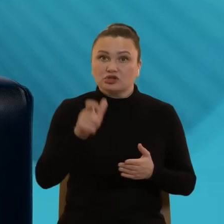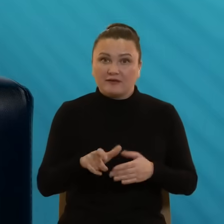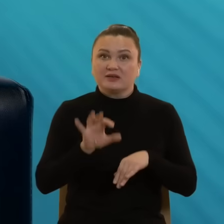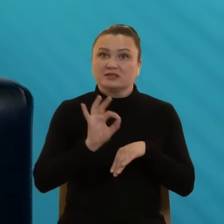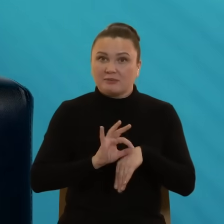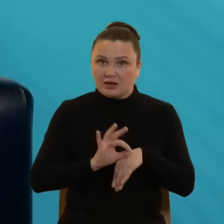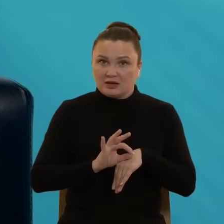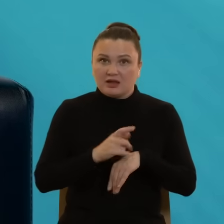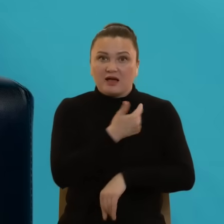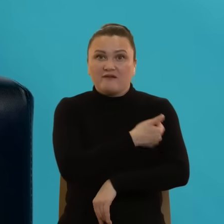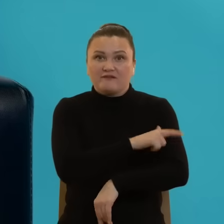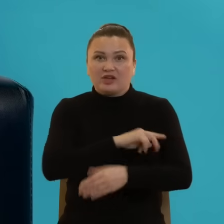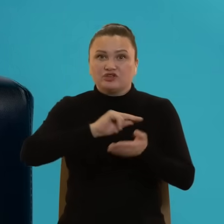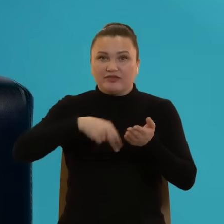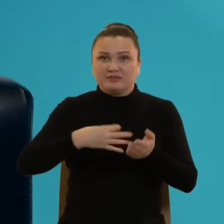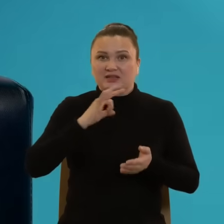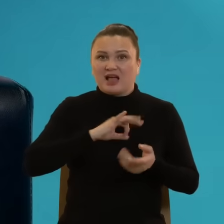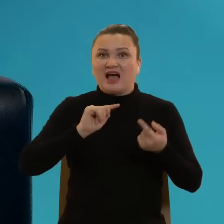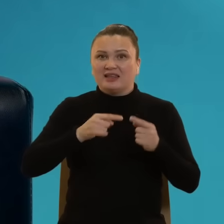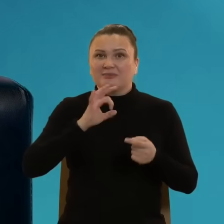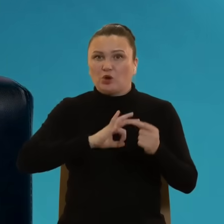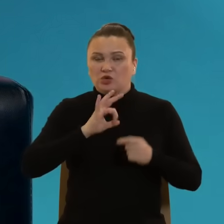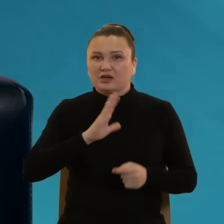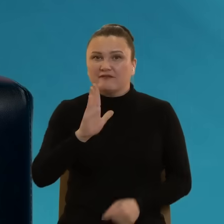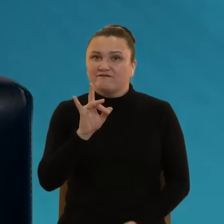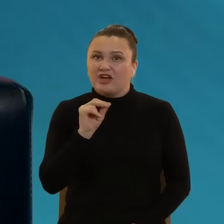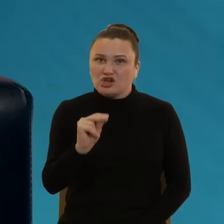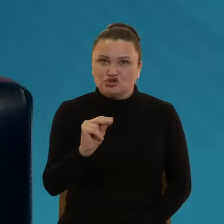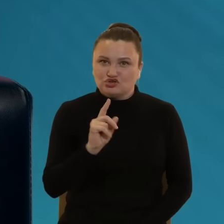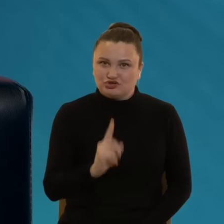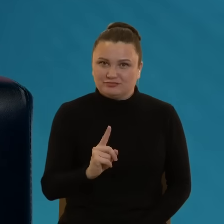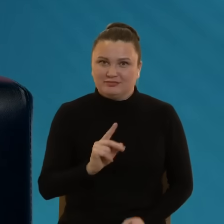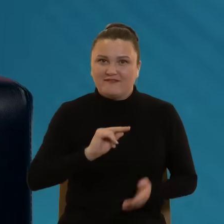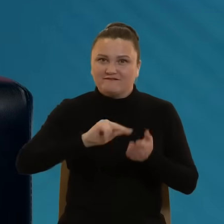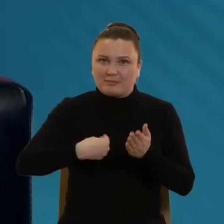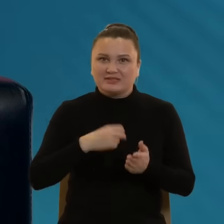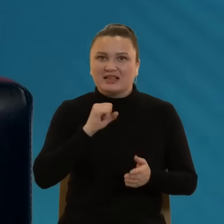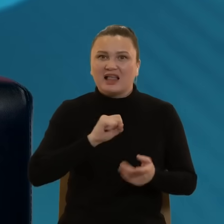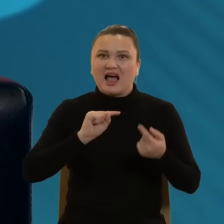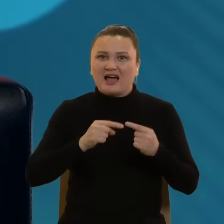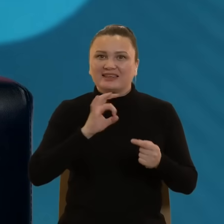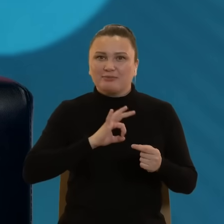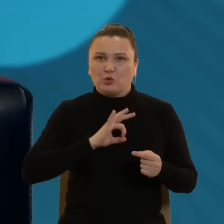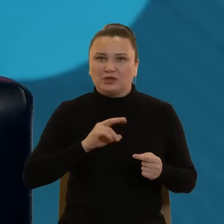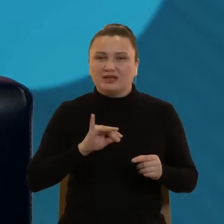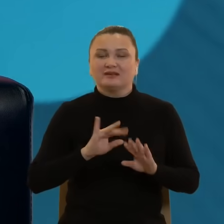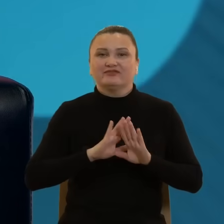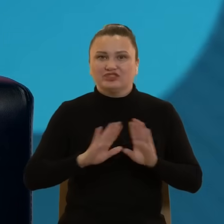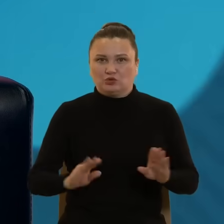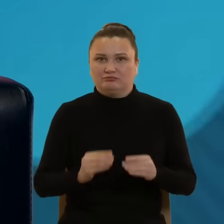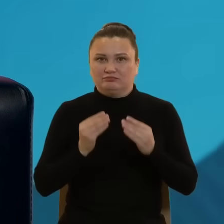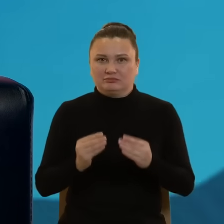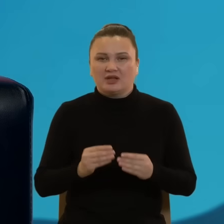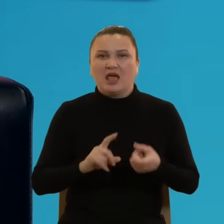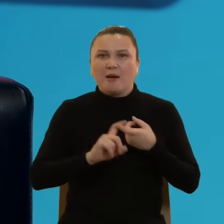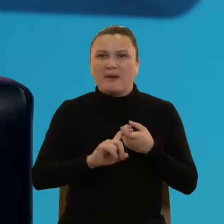заболел, врач прописал антибиотики, я подчеркиваю, врач прописал антибиотики, и все, бактерии